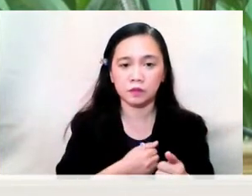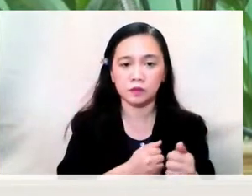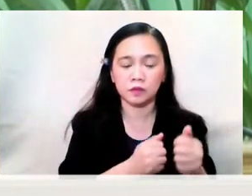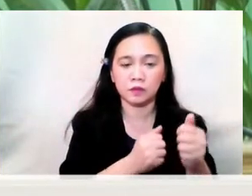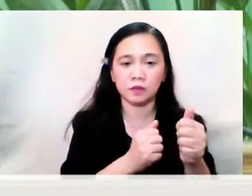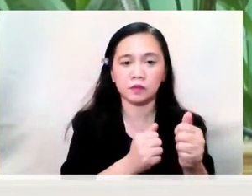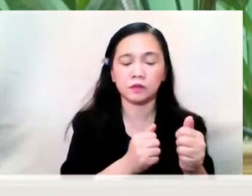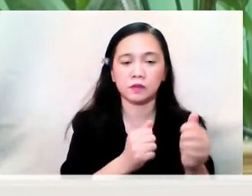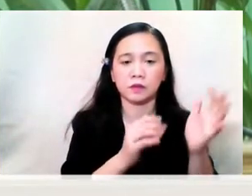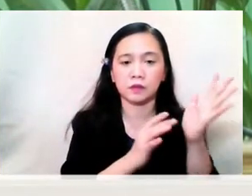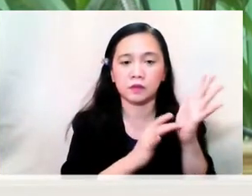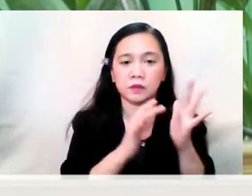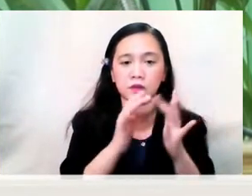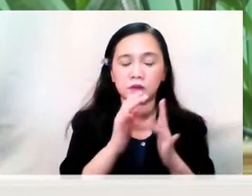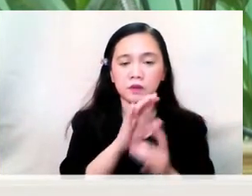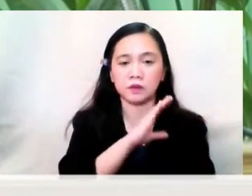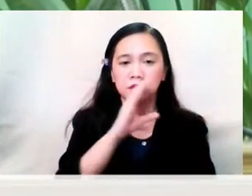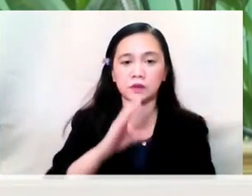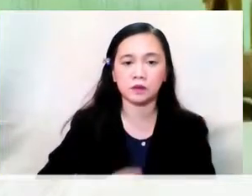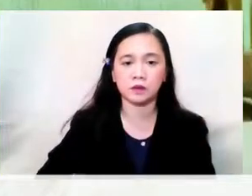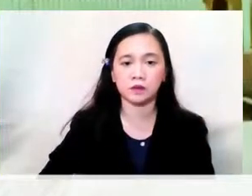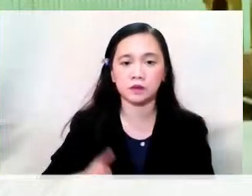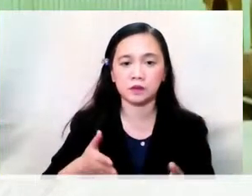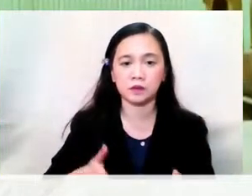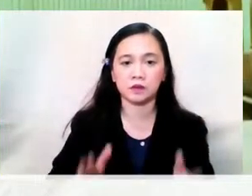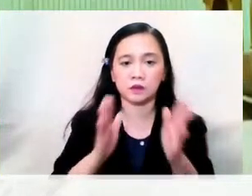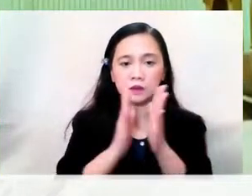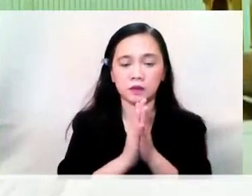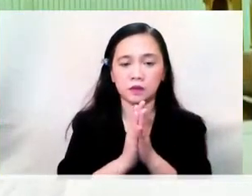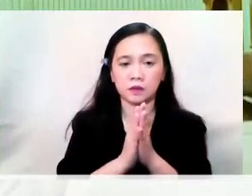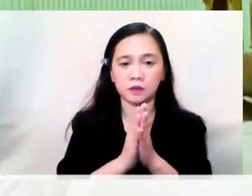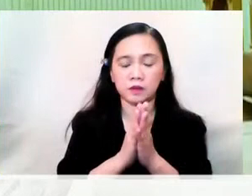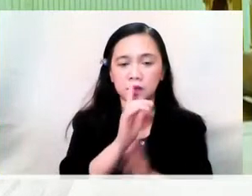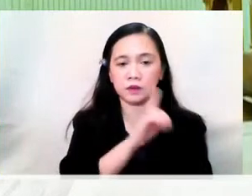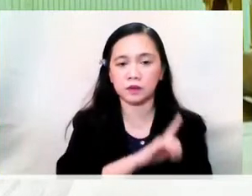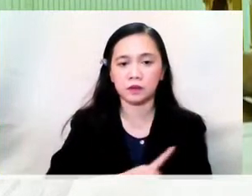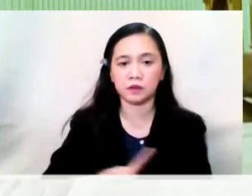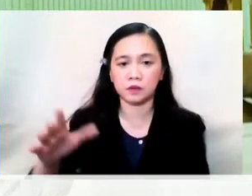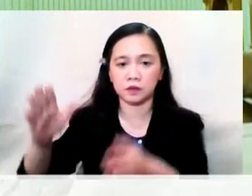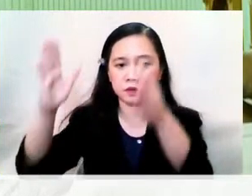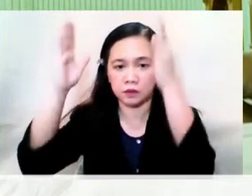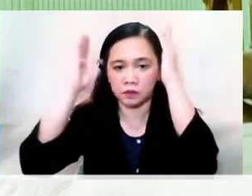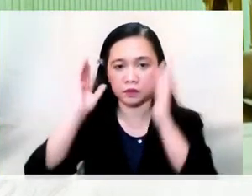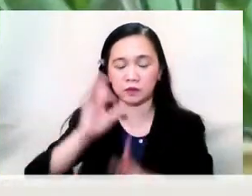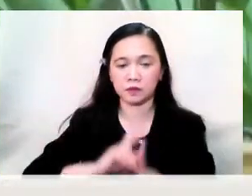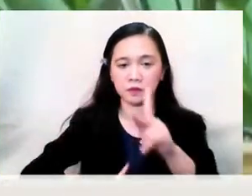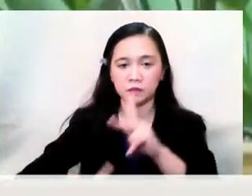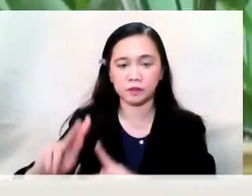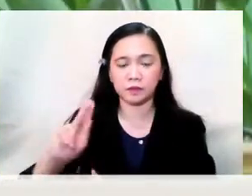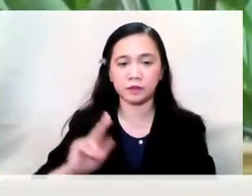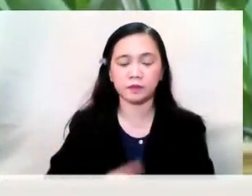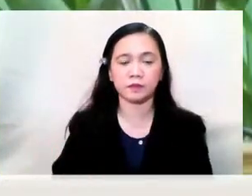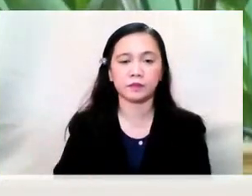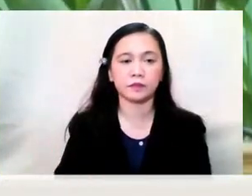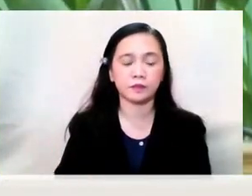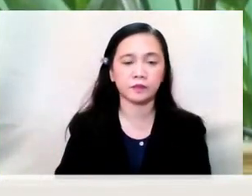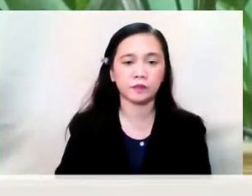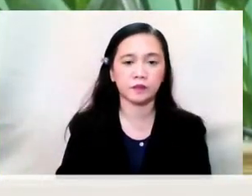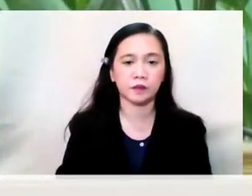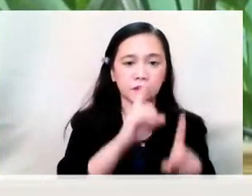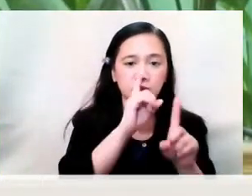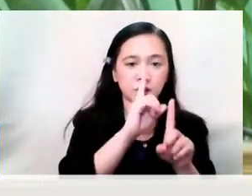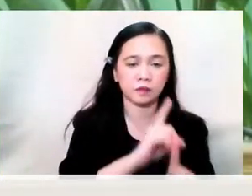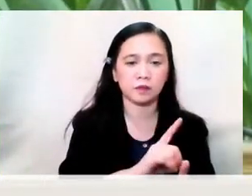Kristo. Manalangin tayo. Panginoon, dinggin mo ang iyong bayan. Tugunan nawa ng